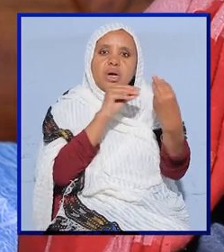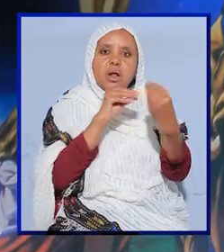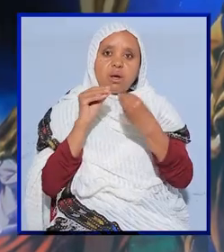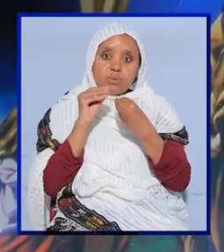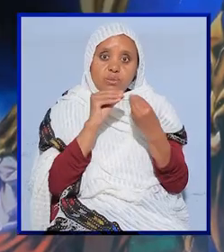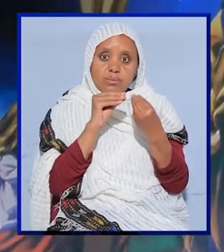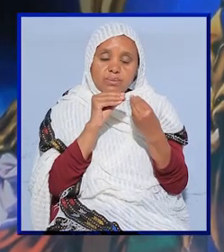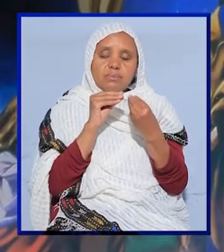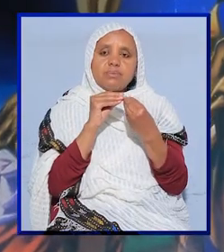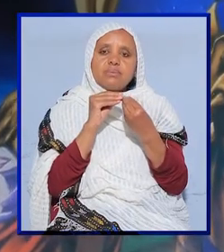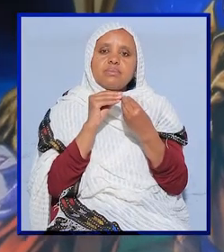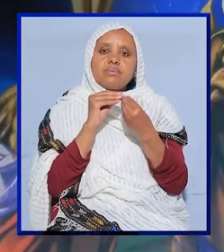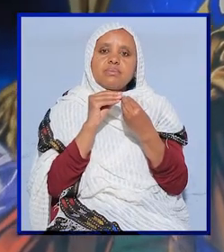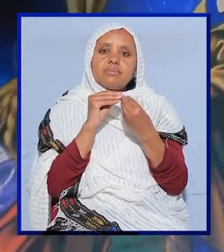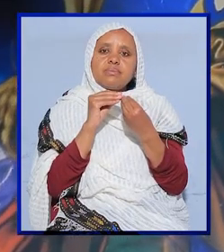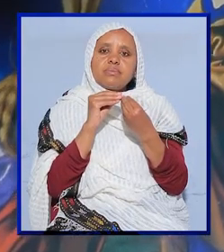ይከራከሩት